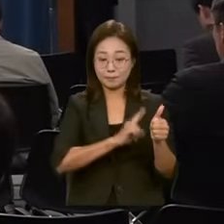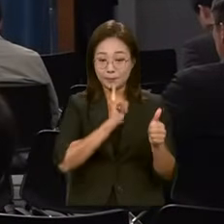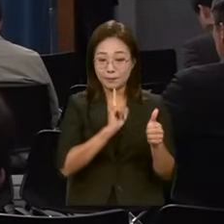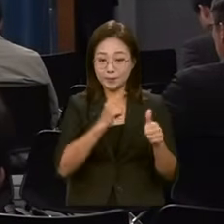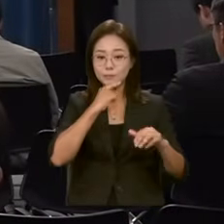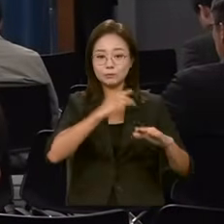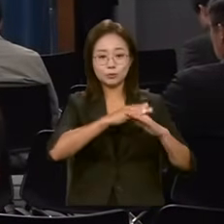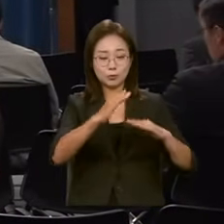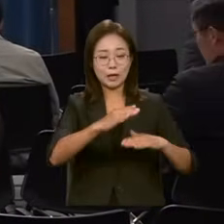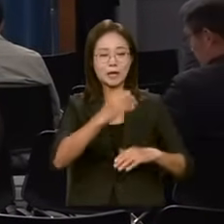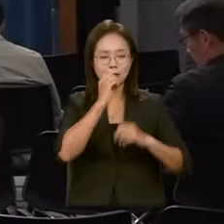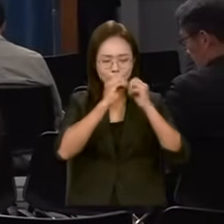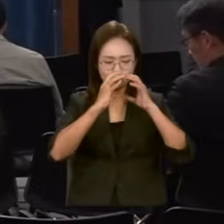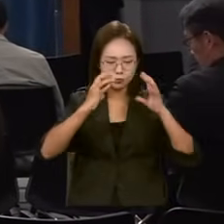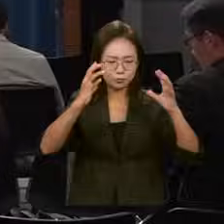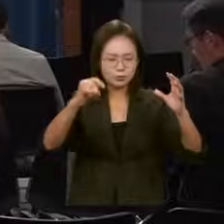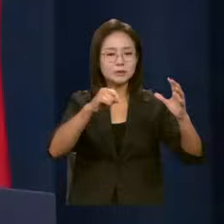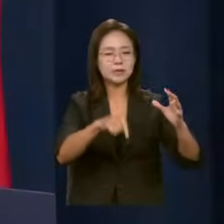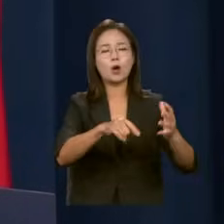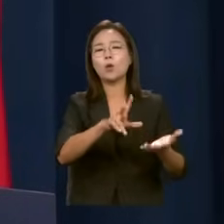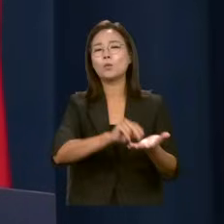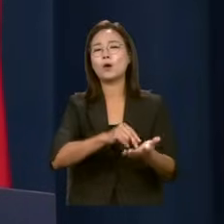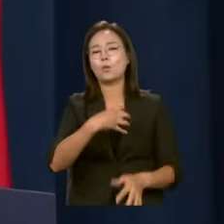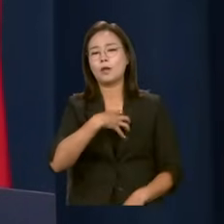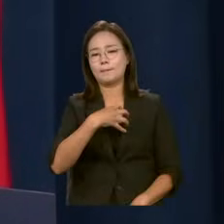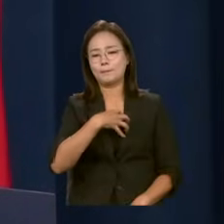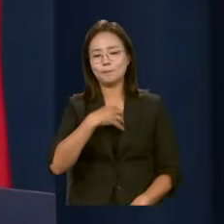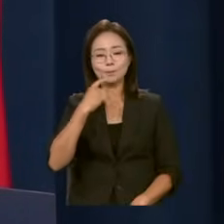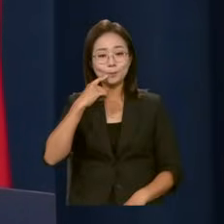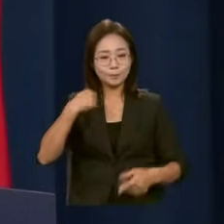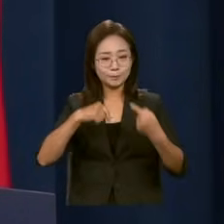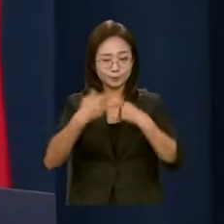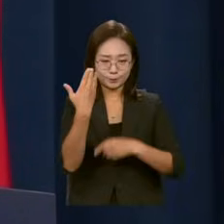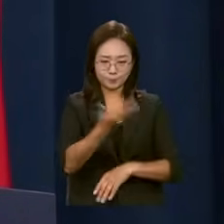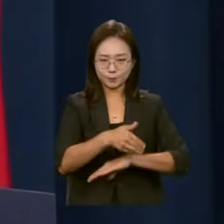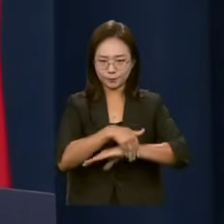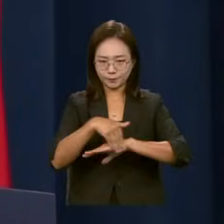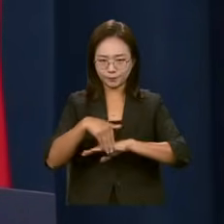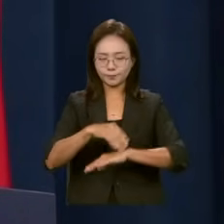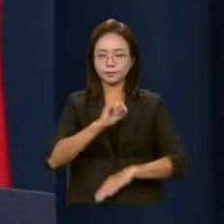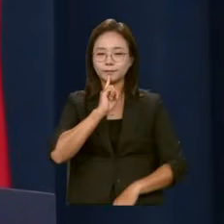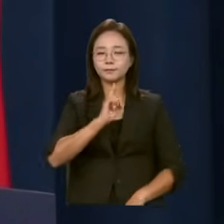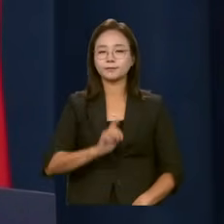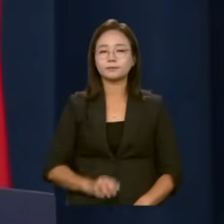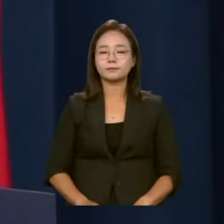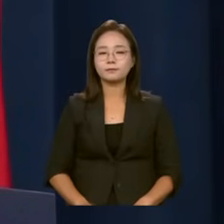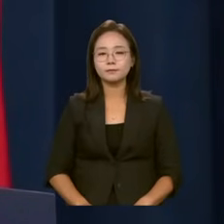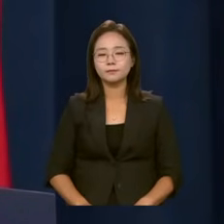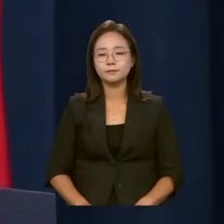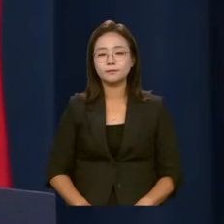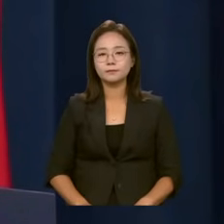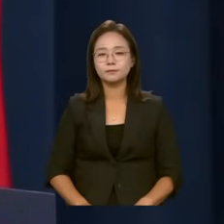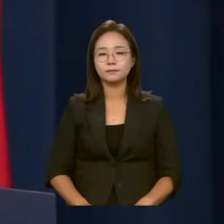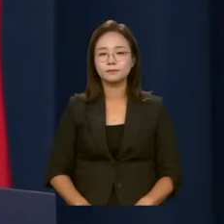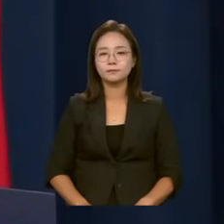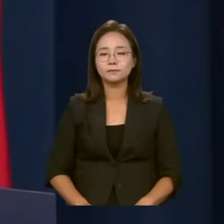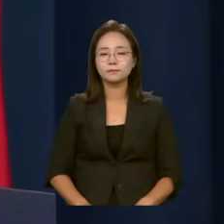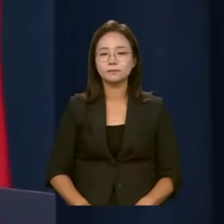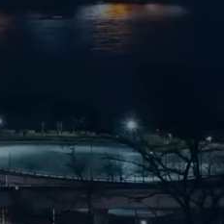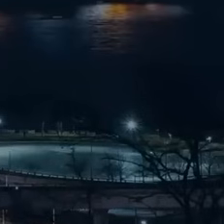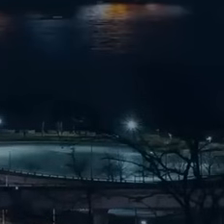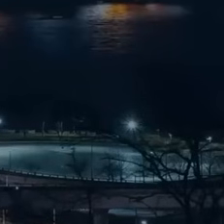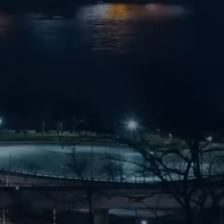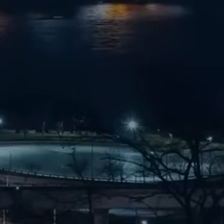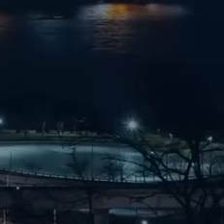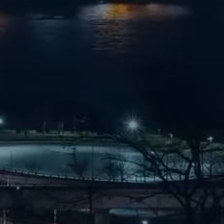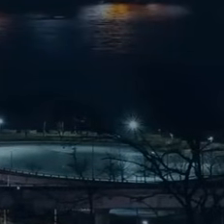강했습니다 풍선 도발이 레드라인을 넘었다며 대응책을 준비 중이라고도 밝혔습니다 MBN 뉴스 이교욱 있니다